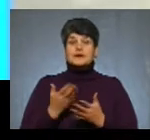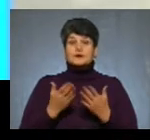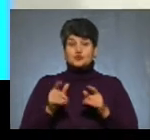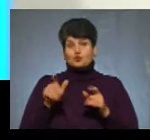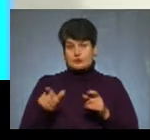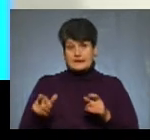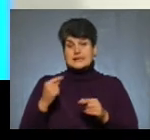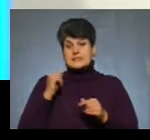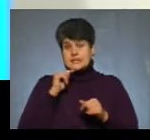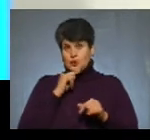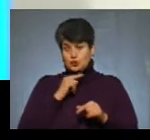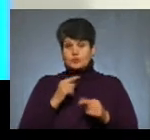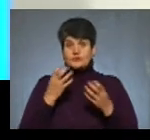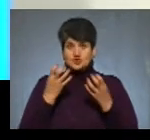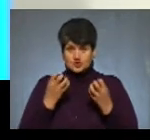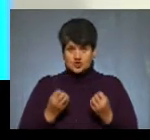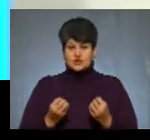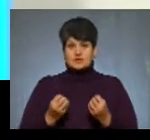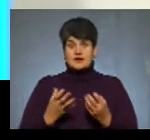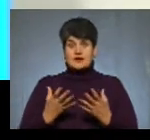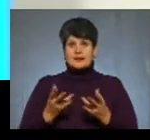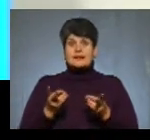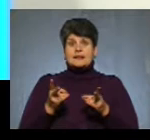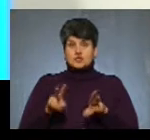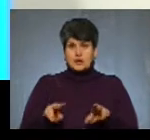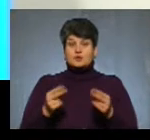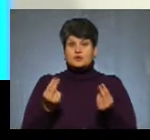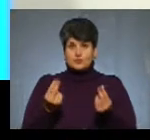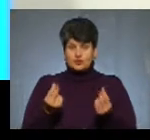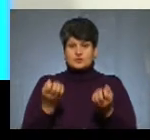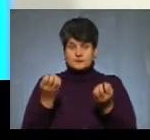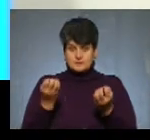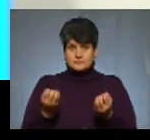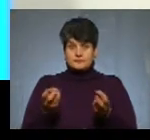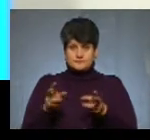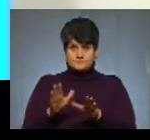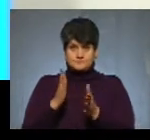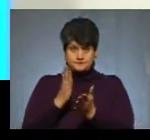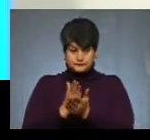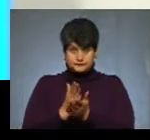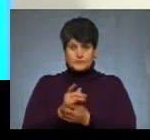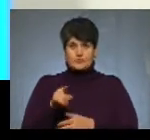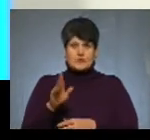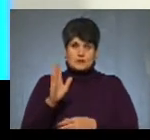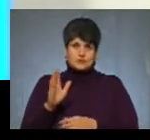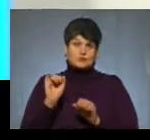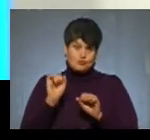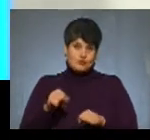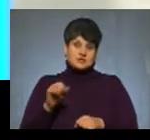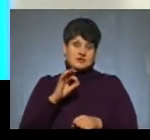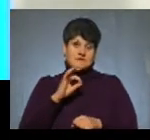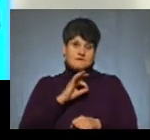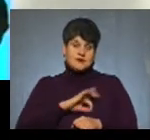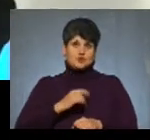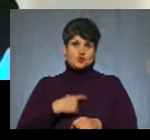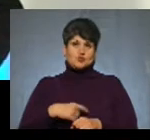людина ще економить енергоресурси і залишається певний залишок субсидії, то вона зможе його використати для